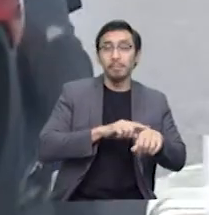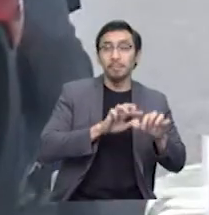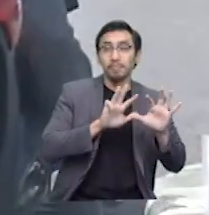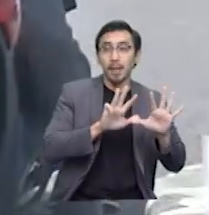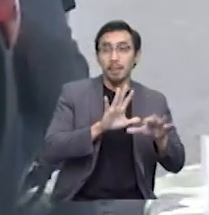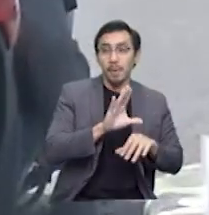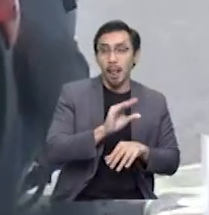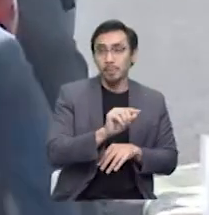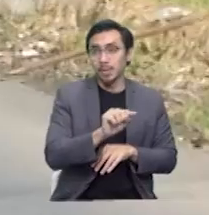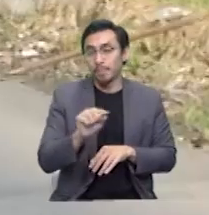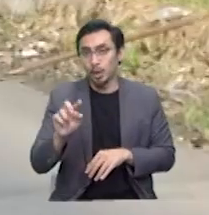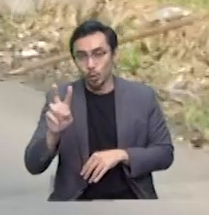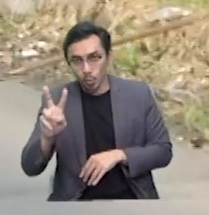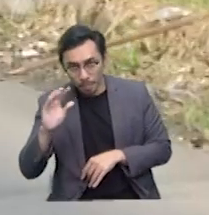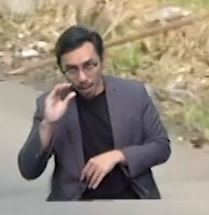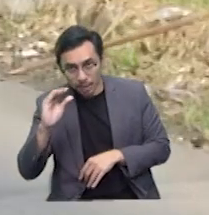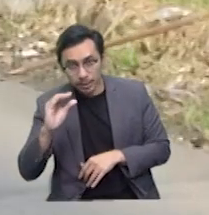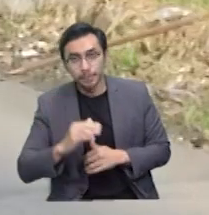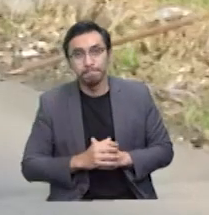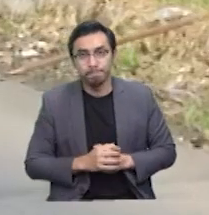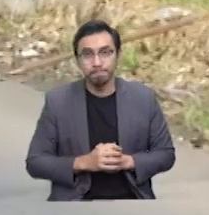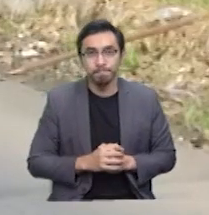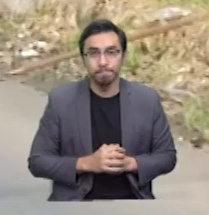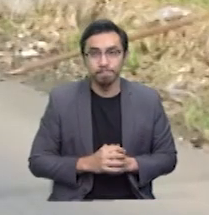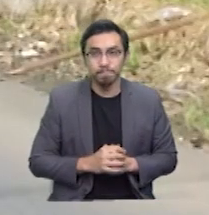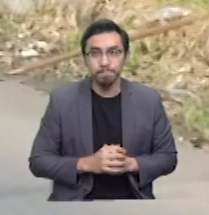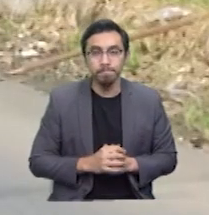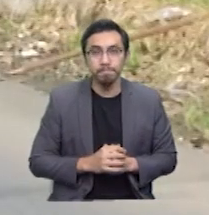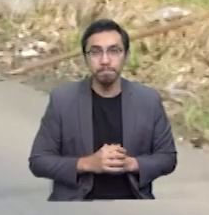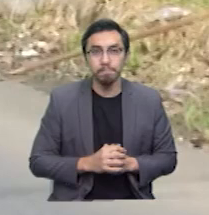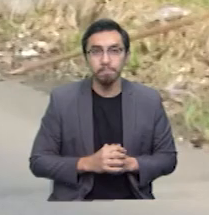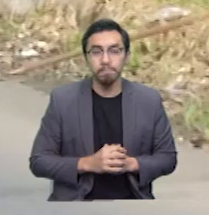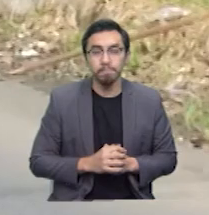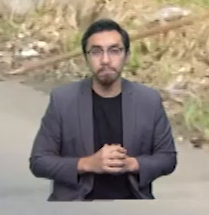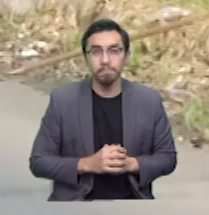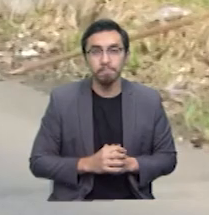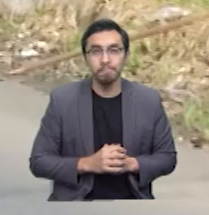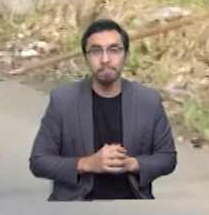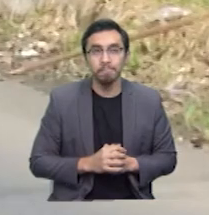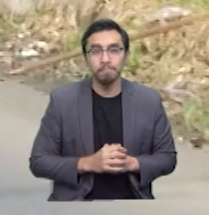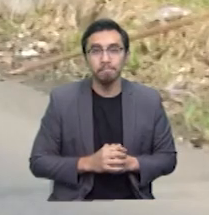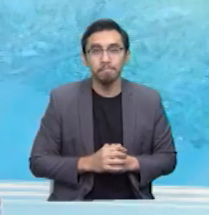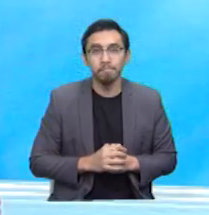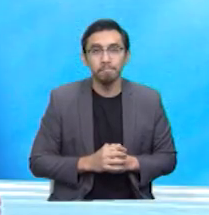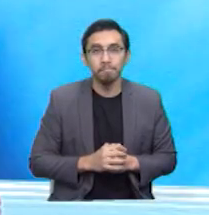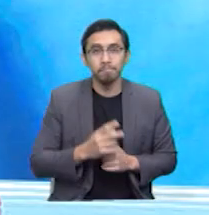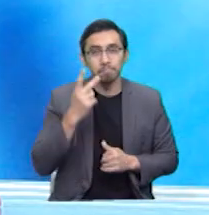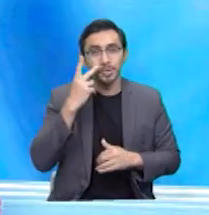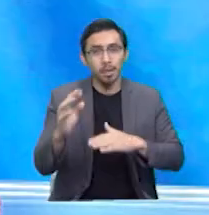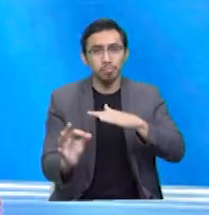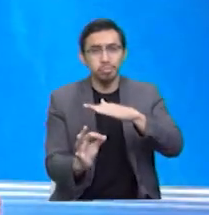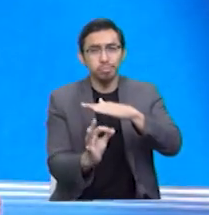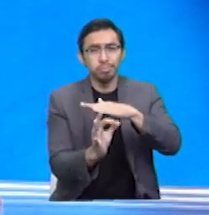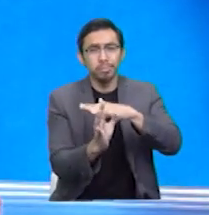hari. Dari Puncak Bogor, Jawa Barat, Muharlin, Wildan Aulia, Andri Setiawan, iNews melaporkan.